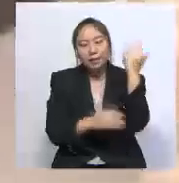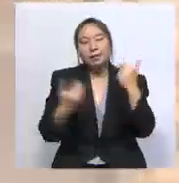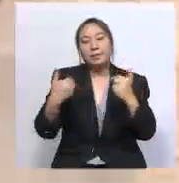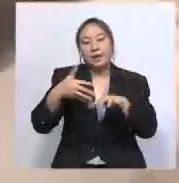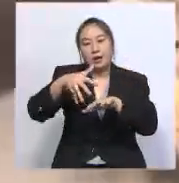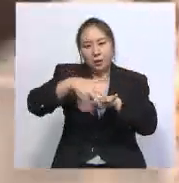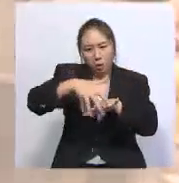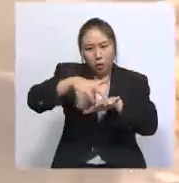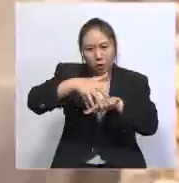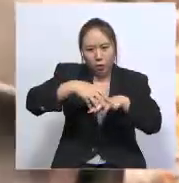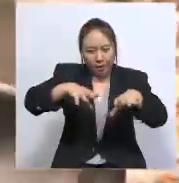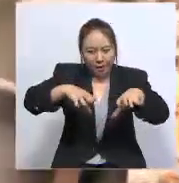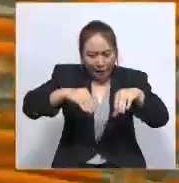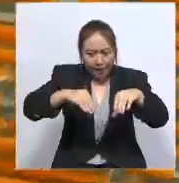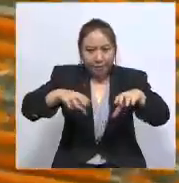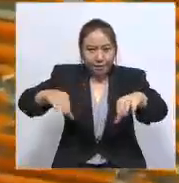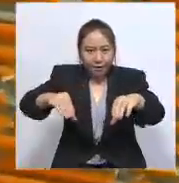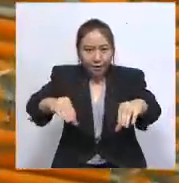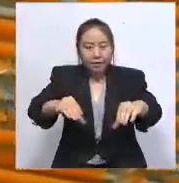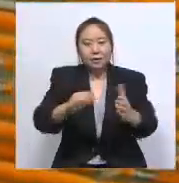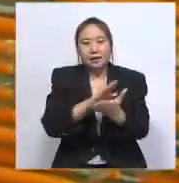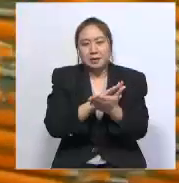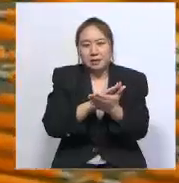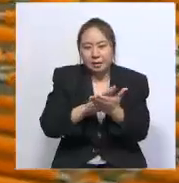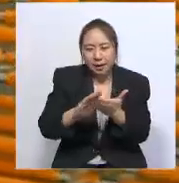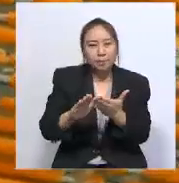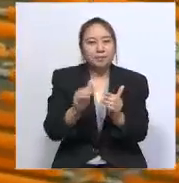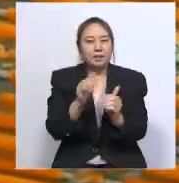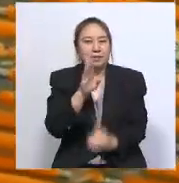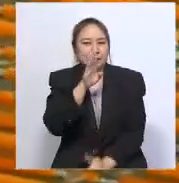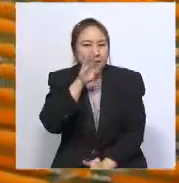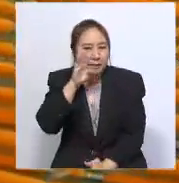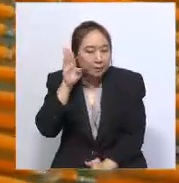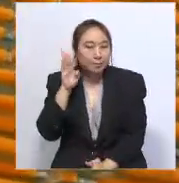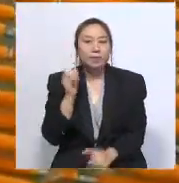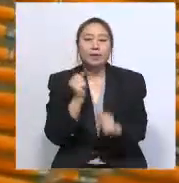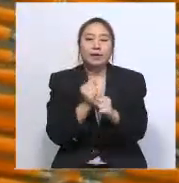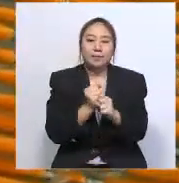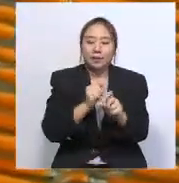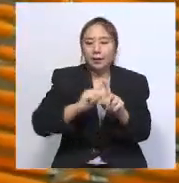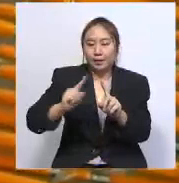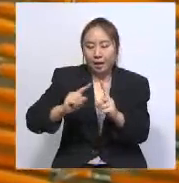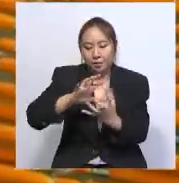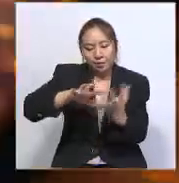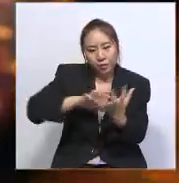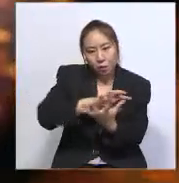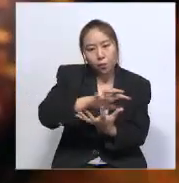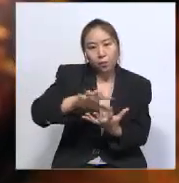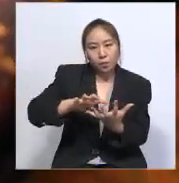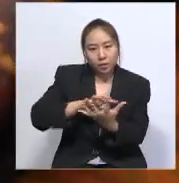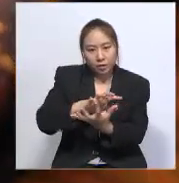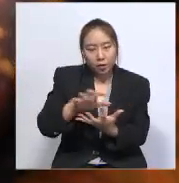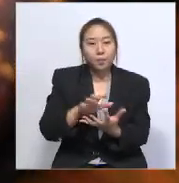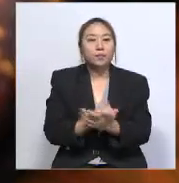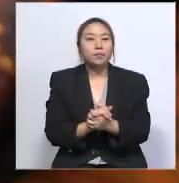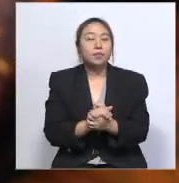ความแน่นใช้ความประณีตละเอียดอ่อนในการทอรวมถึงการผสมผสานลวดลายต่างๆเข้าด้วยกันหมู่บ้านที่เป็น